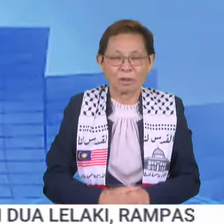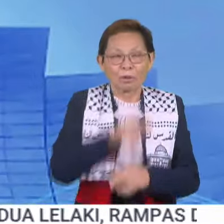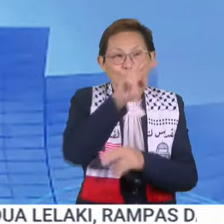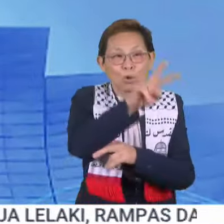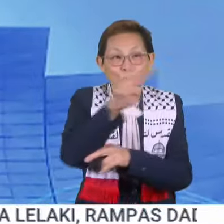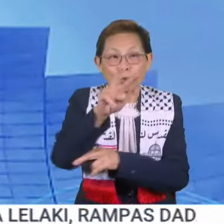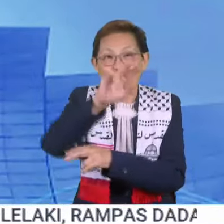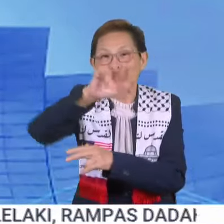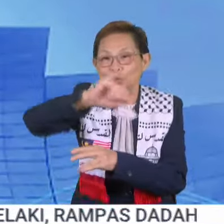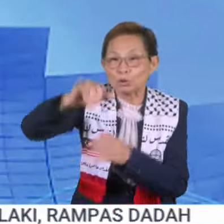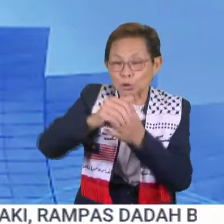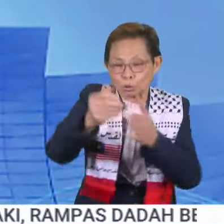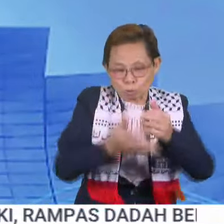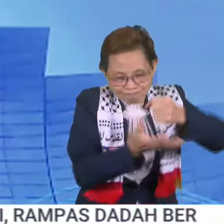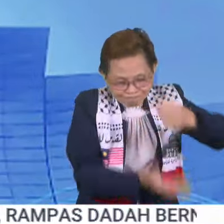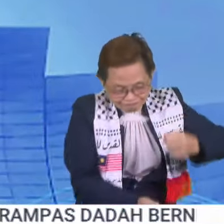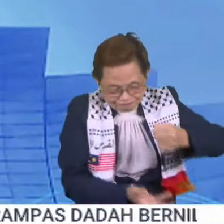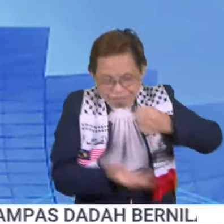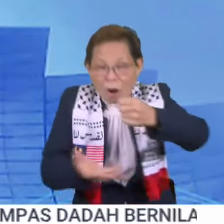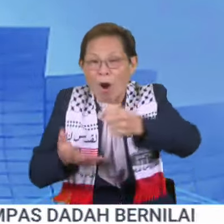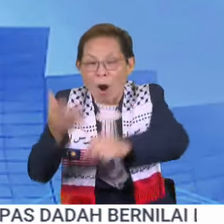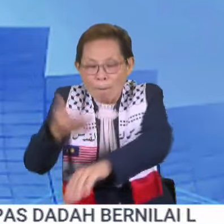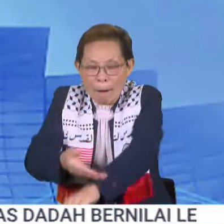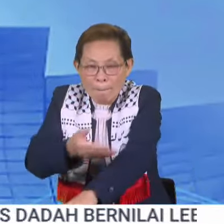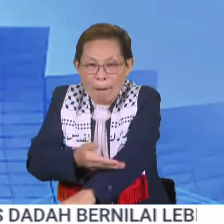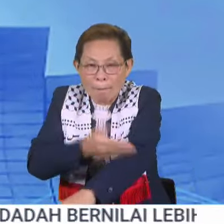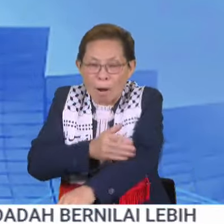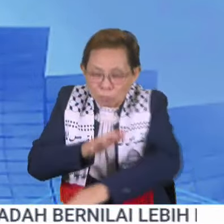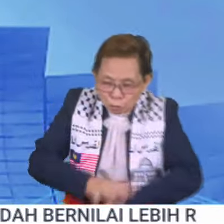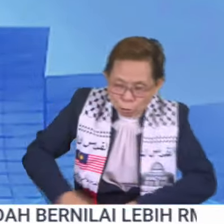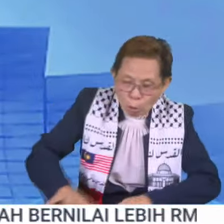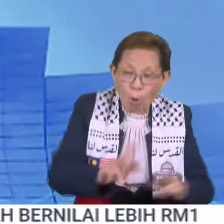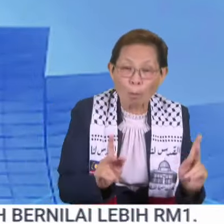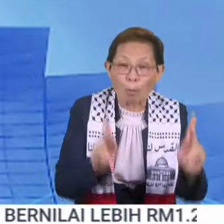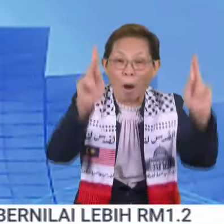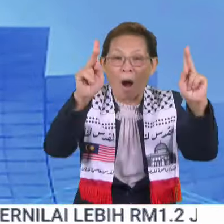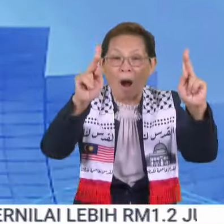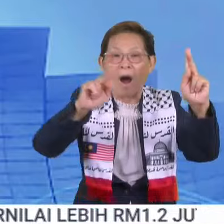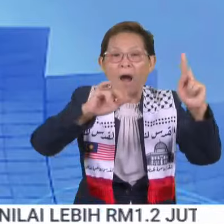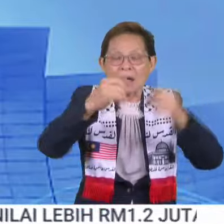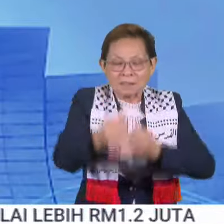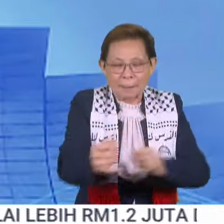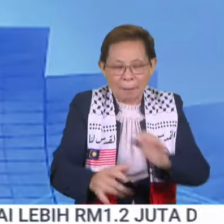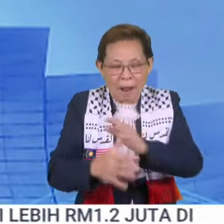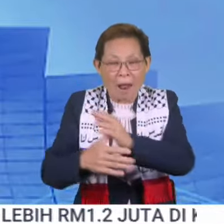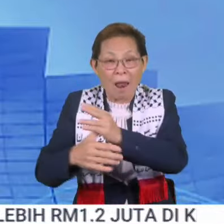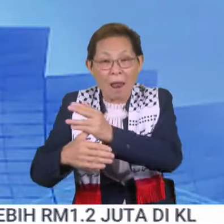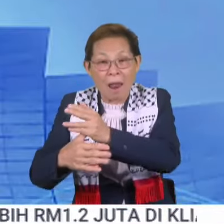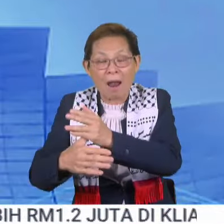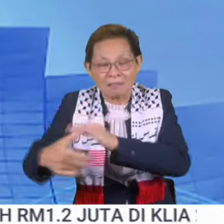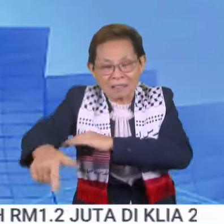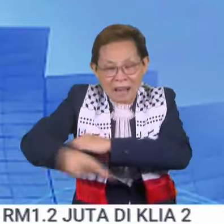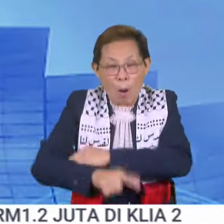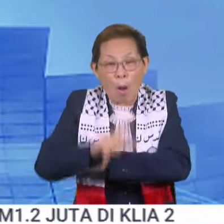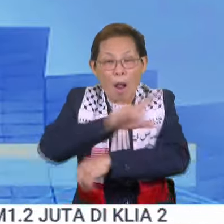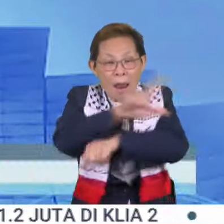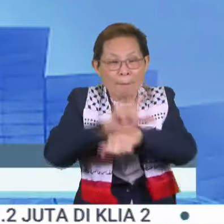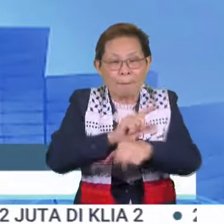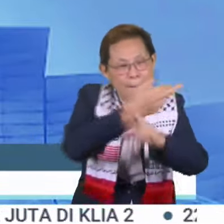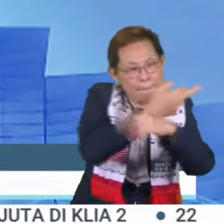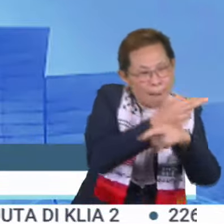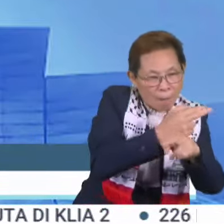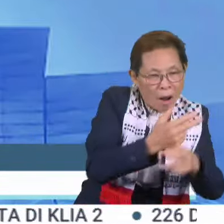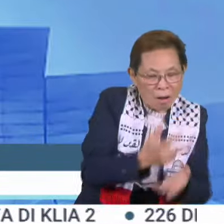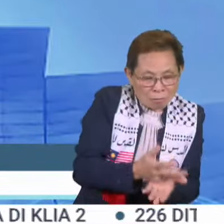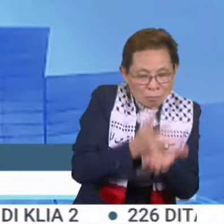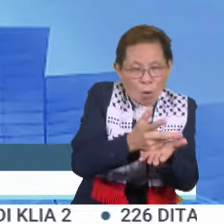rm22 juta diperuntukkan bagi menambah baik keseluruhan Kompleks jabatan Laut Labuan ini meliputi pembaikan Jeti